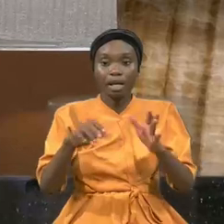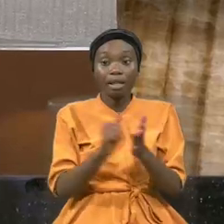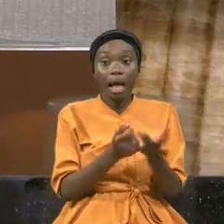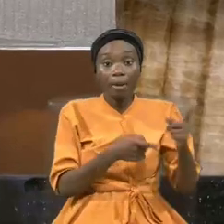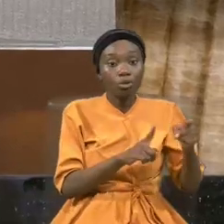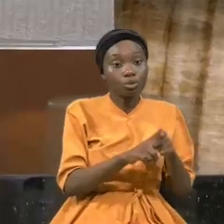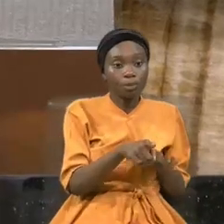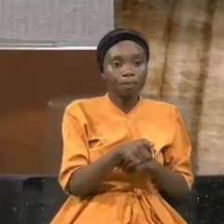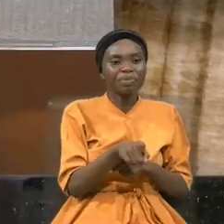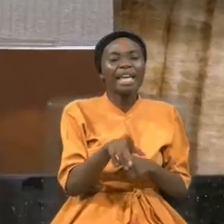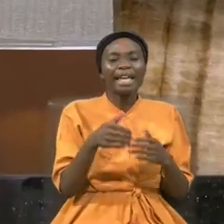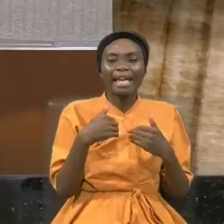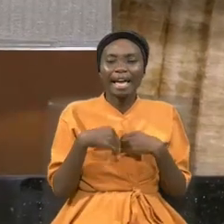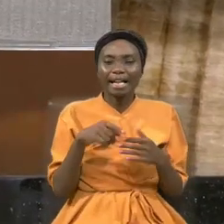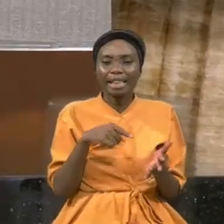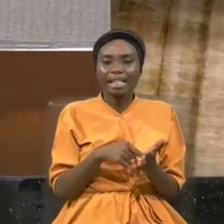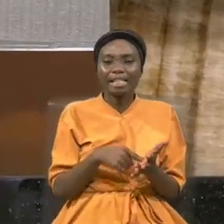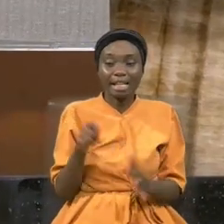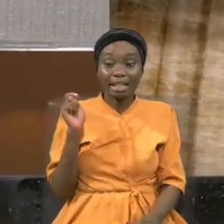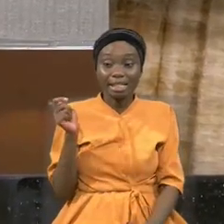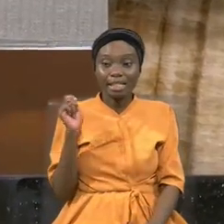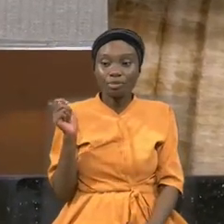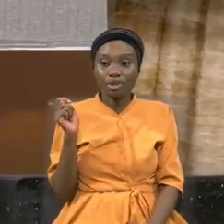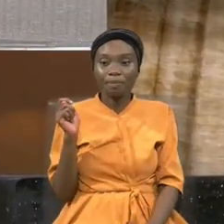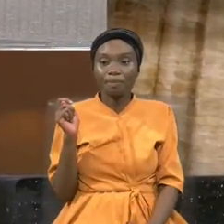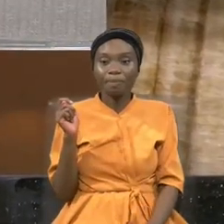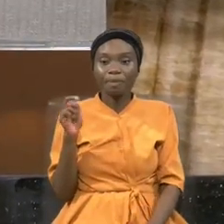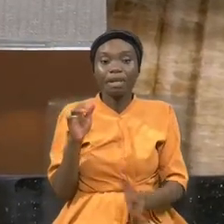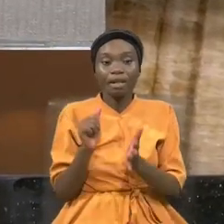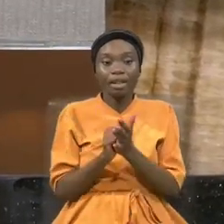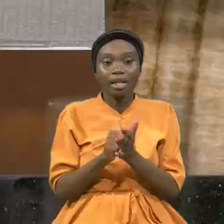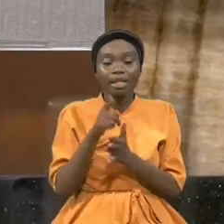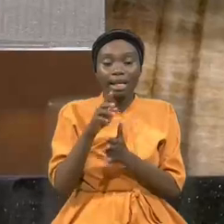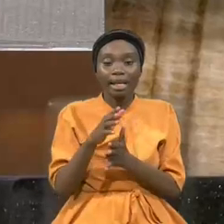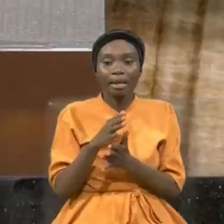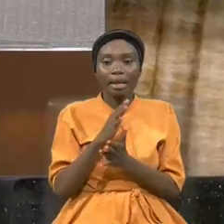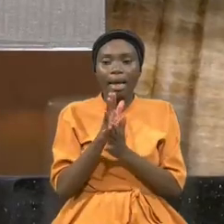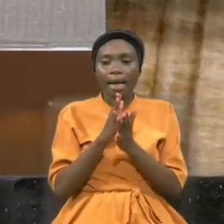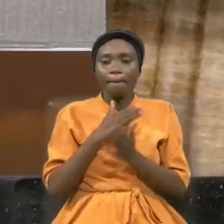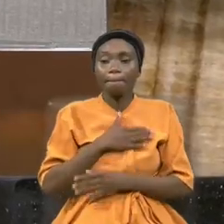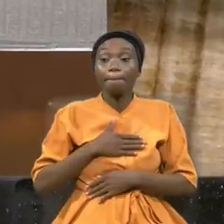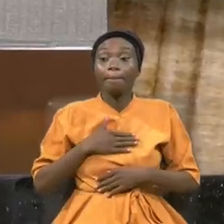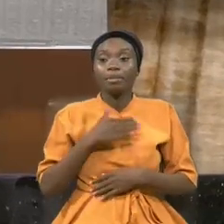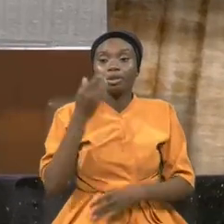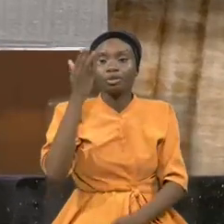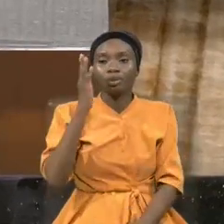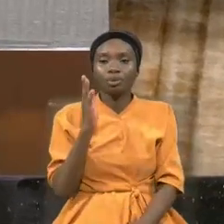avant l'enlèvement qui lui était arrivé, il avait reçu le témoignage qu'il était agréable à Dieu.